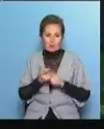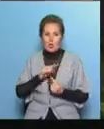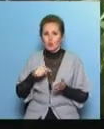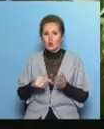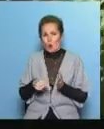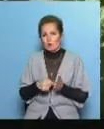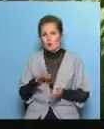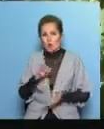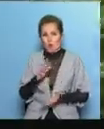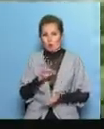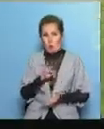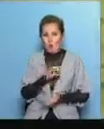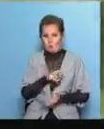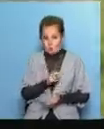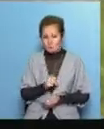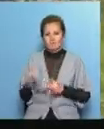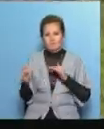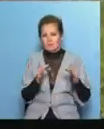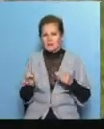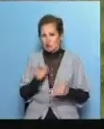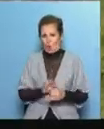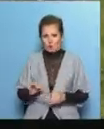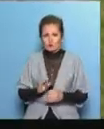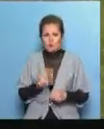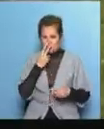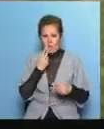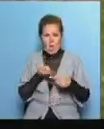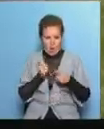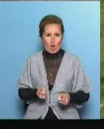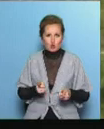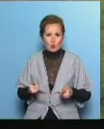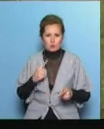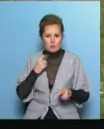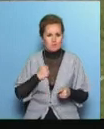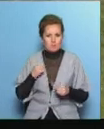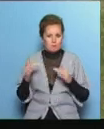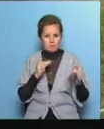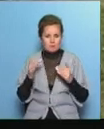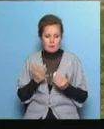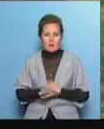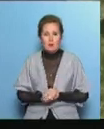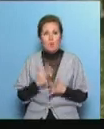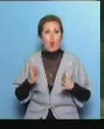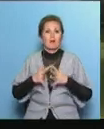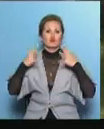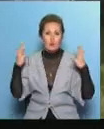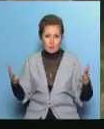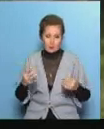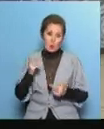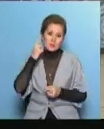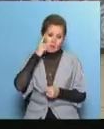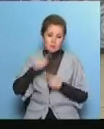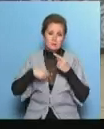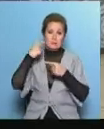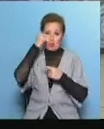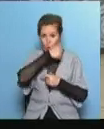будущем есть идея сделать военно-историческую реконструкцию более масштабной. Как знать, может быть, в следующем году, в год столетия Михаила Тимофеевича